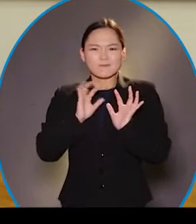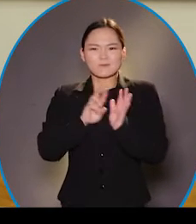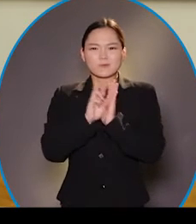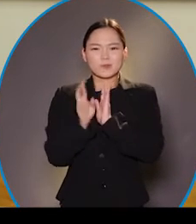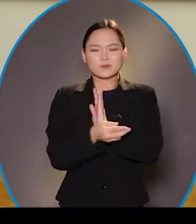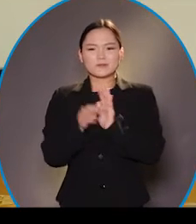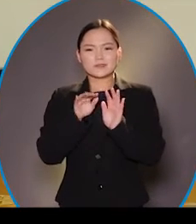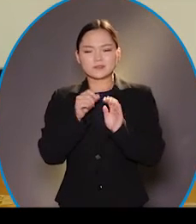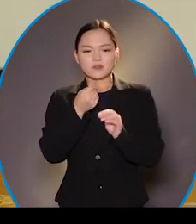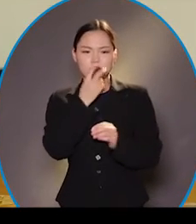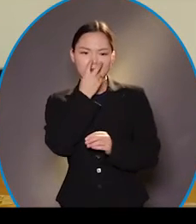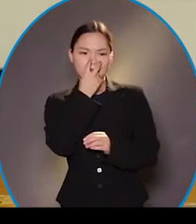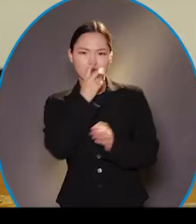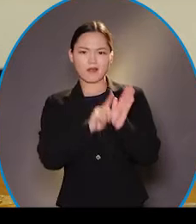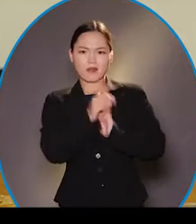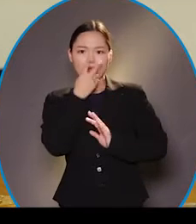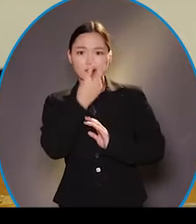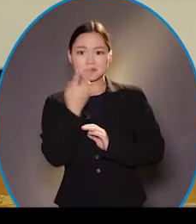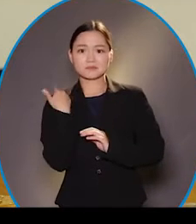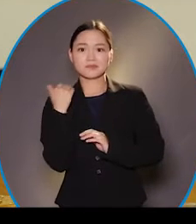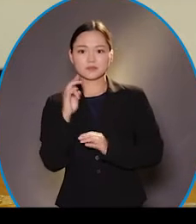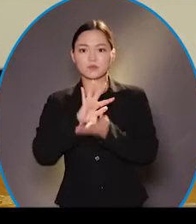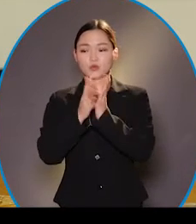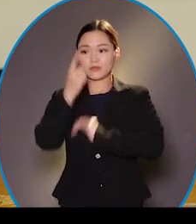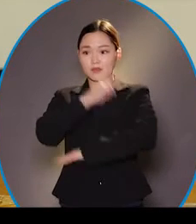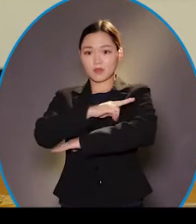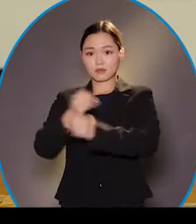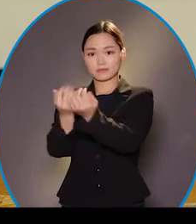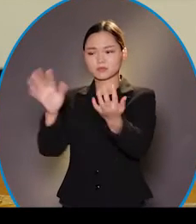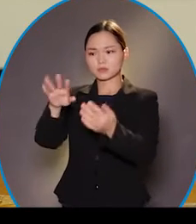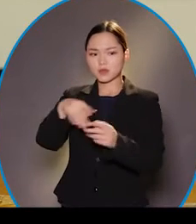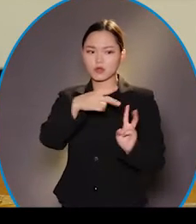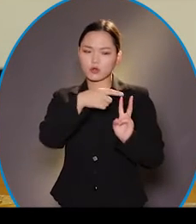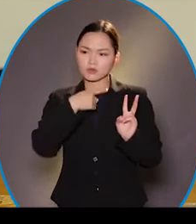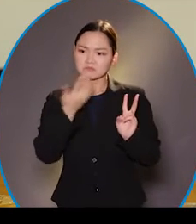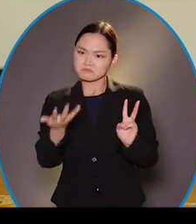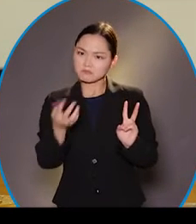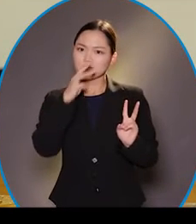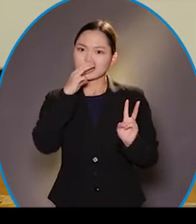талын зүйл ажиглаж байсан. Тэгээд ангийнханд нь бас тухайн хоёр сурагчийг зөвөр ойлгуулад